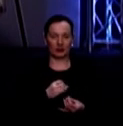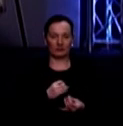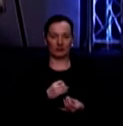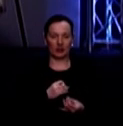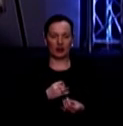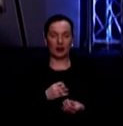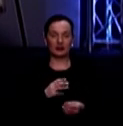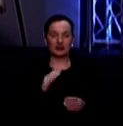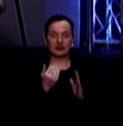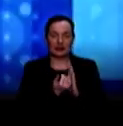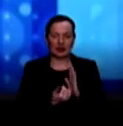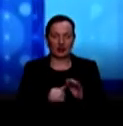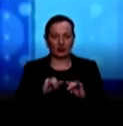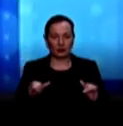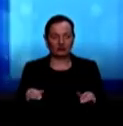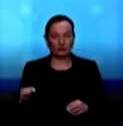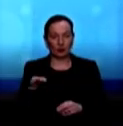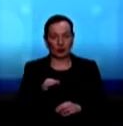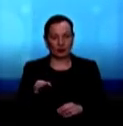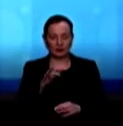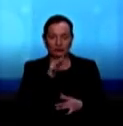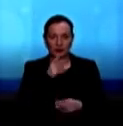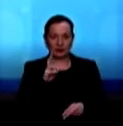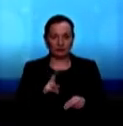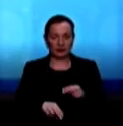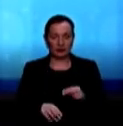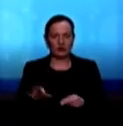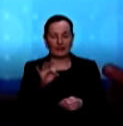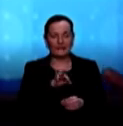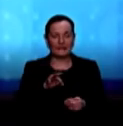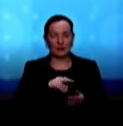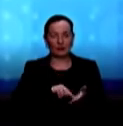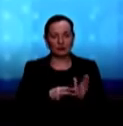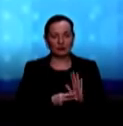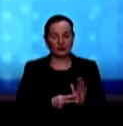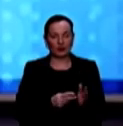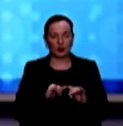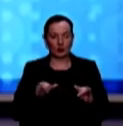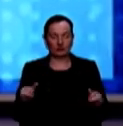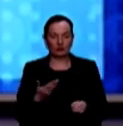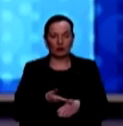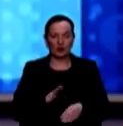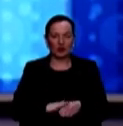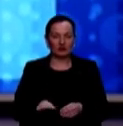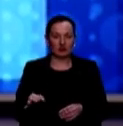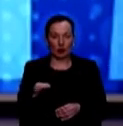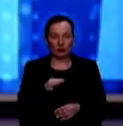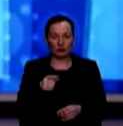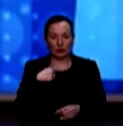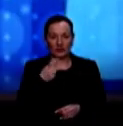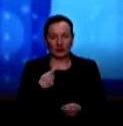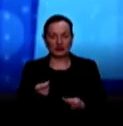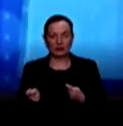На цьому наш час в ефірі завершився. Про стратегію розвитку Полтавської області до 2027 року говорили з керівником аналітичного центру